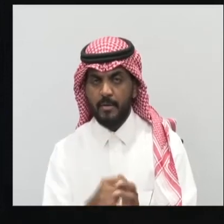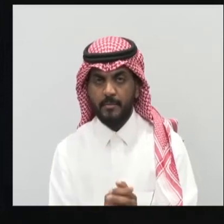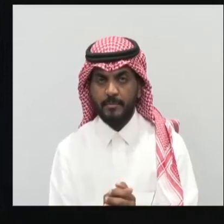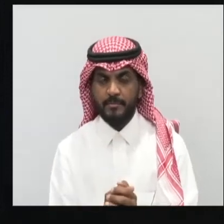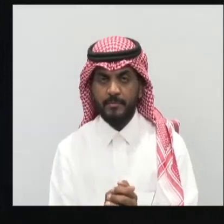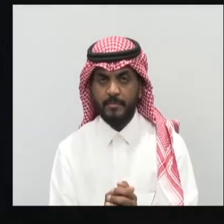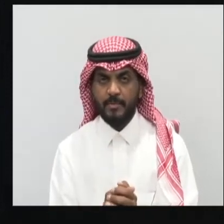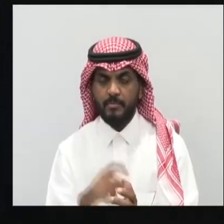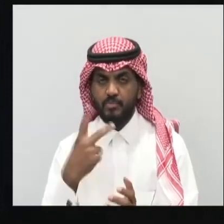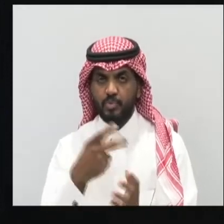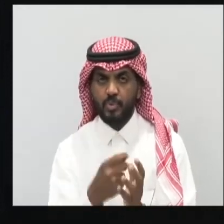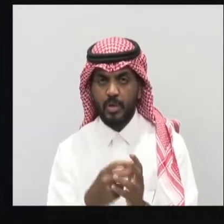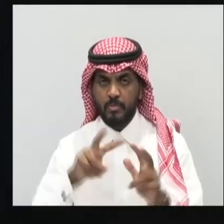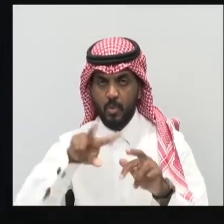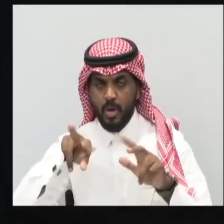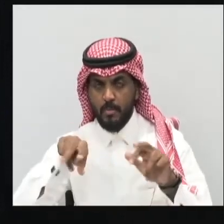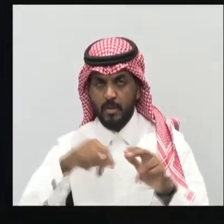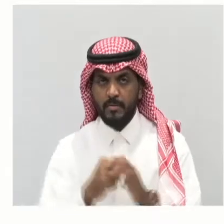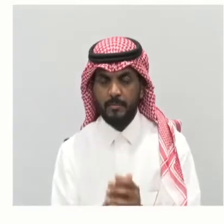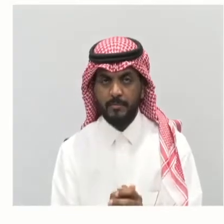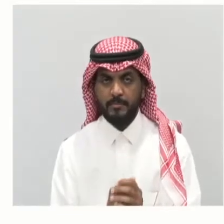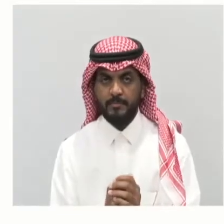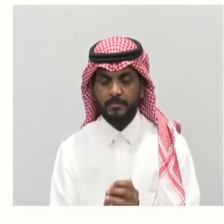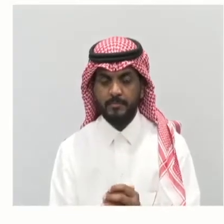نبحث، أمسك قلمي وأبحث.